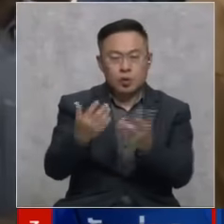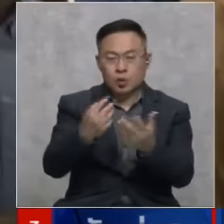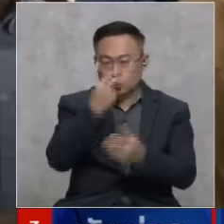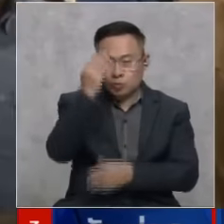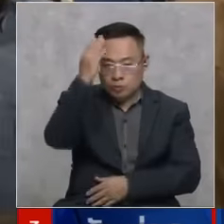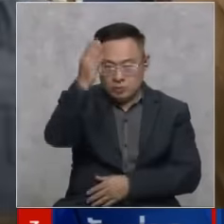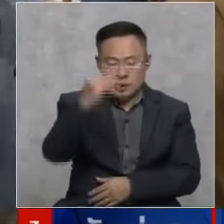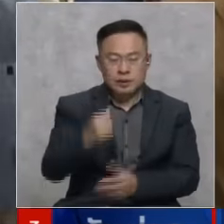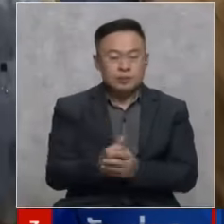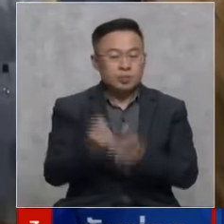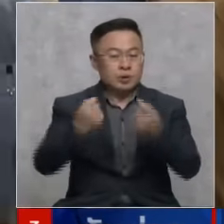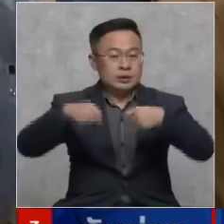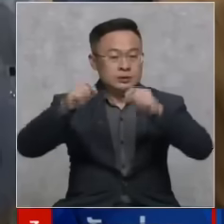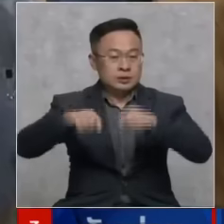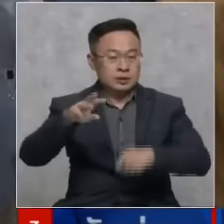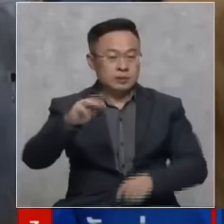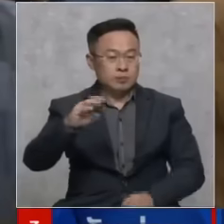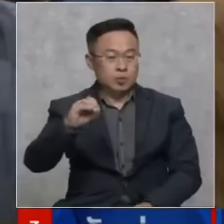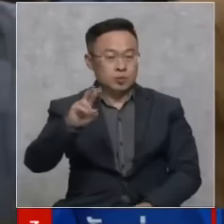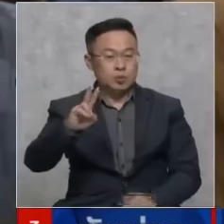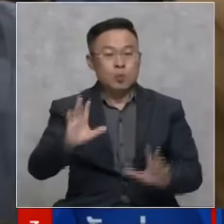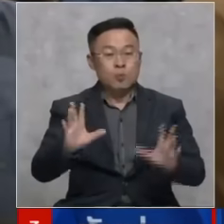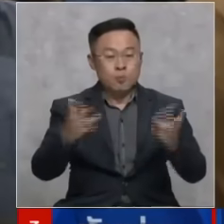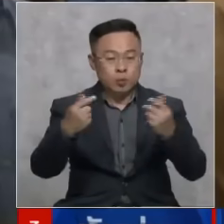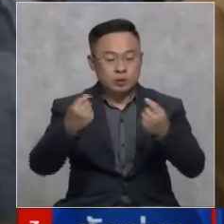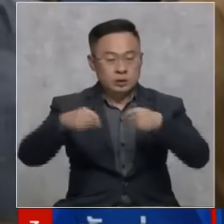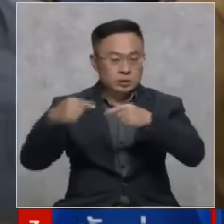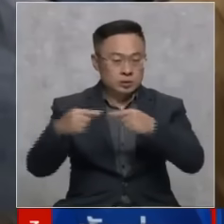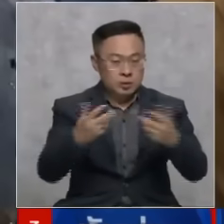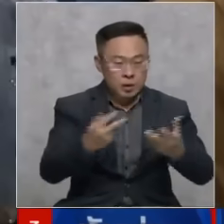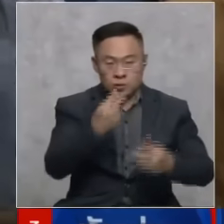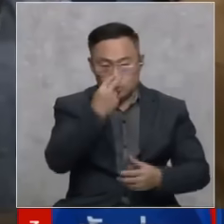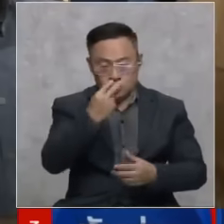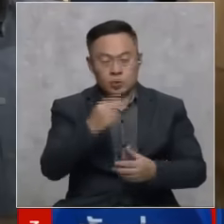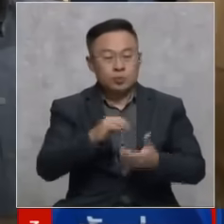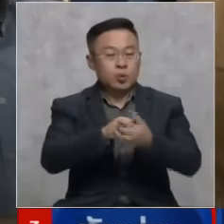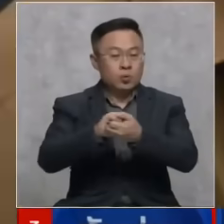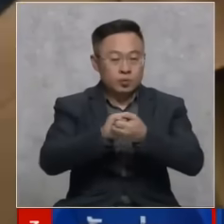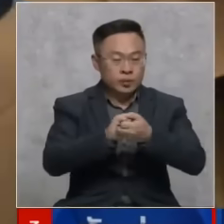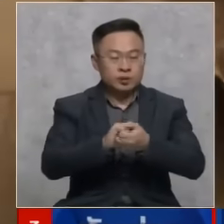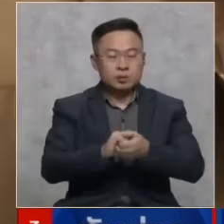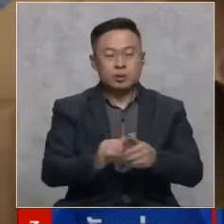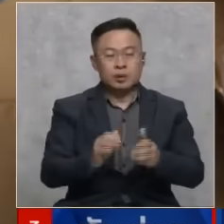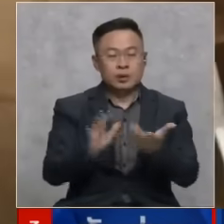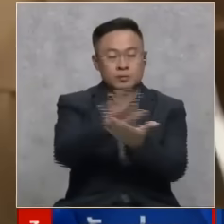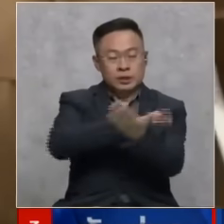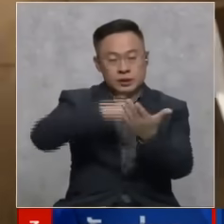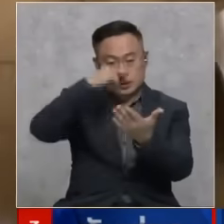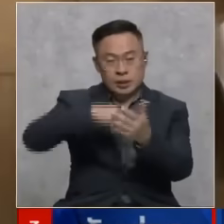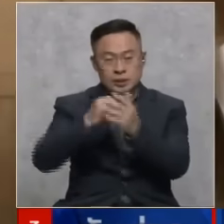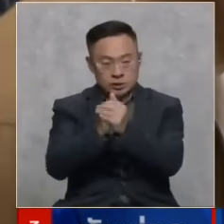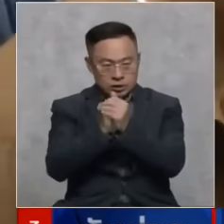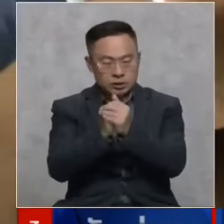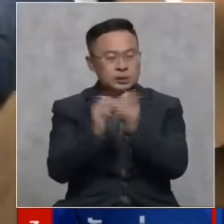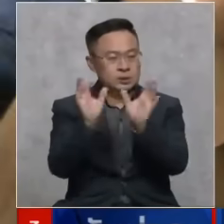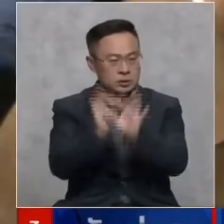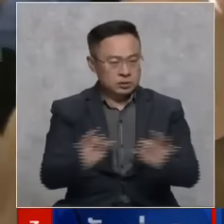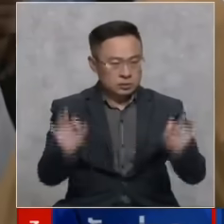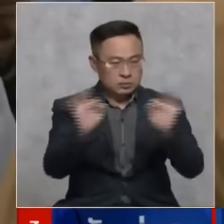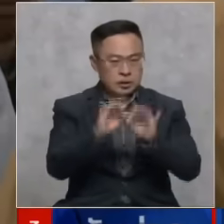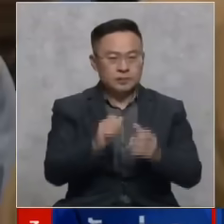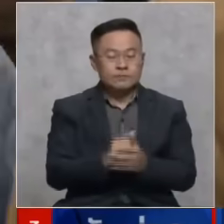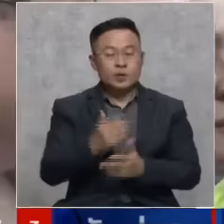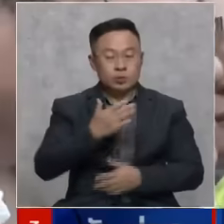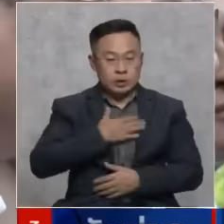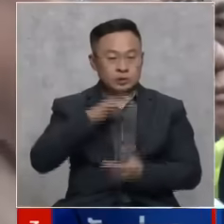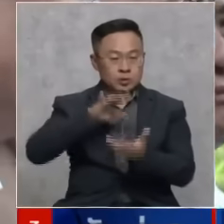เพราะว่า MOU เนี่ยกำลังจะสิ้นสุดลงนะคะอย่างเรื่องความสัมพันธ์กับจีนเนี่ยถือว่าเป็นเรื่องความสำคัญที่สุดอีกเรื่องหนึ่งส่วนตัวมีกำ